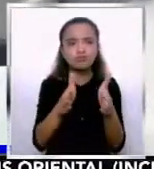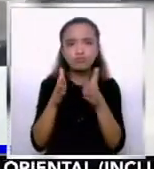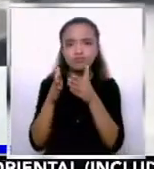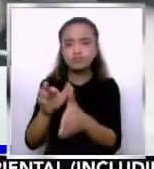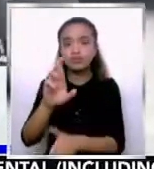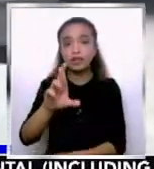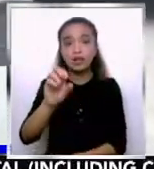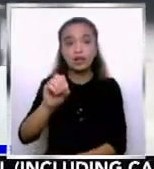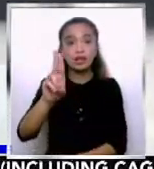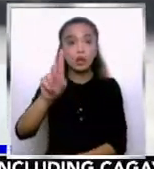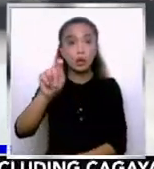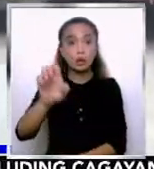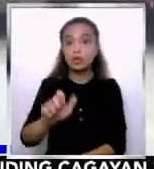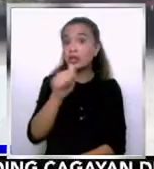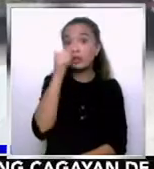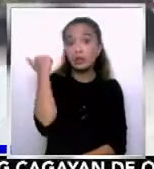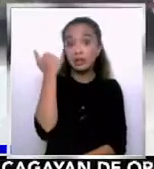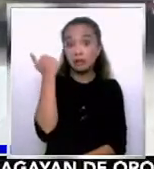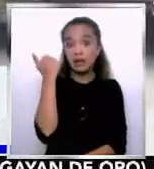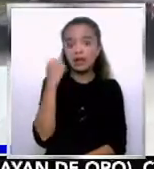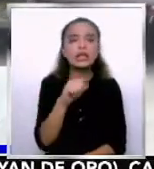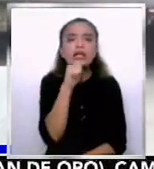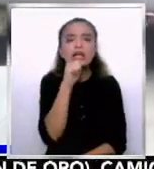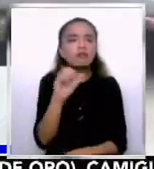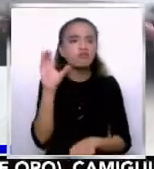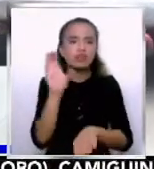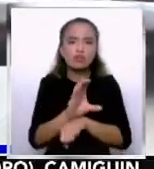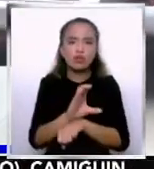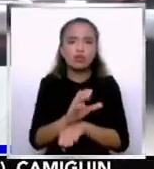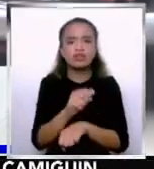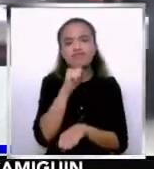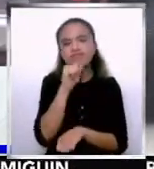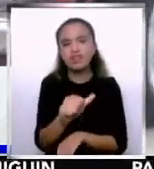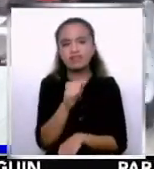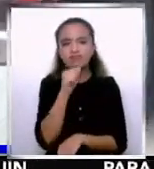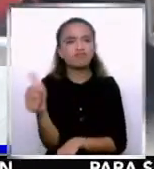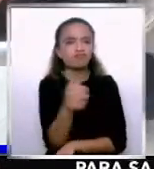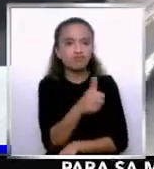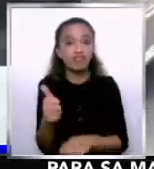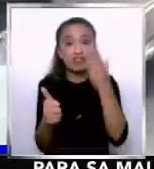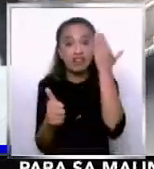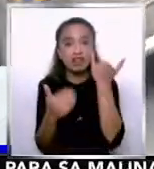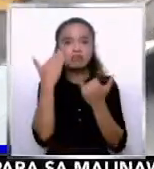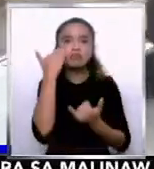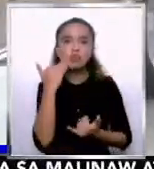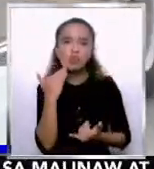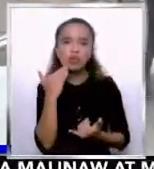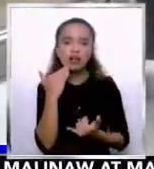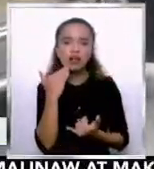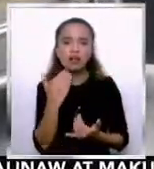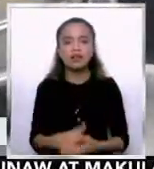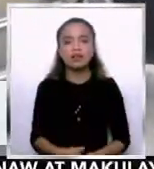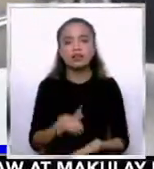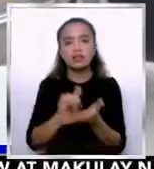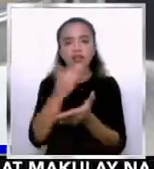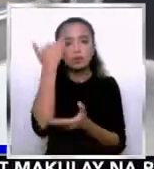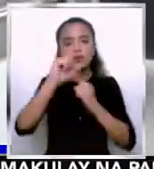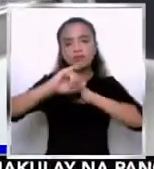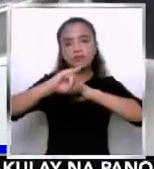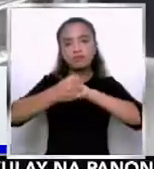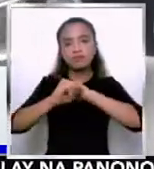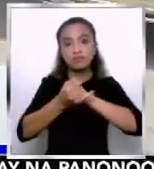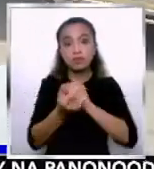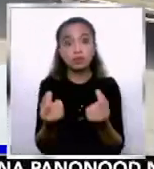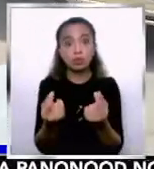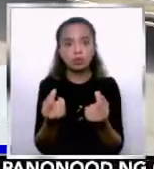hindi mamasada, kaya nagkukulang na rin ang sasakyan sa kalsada. Ayon sa Pasangmasda, ang ilang jeepney driver, nagbenta na ng kanilang